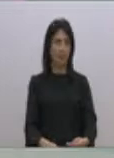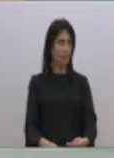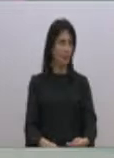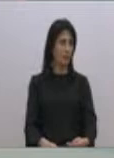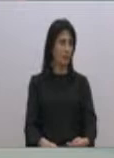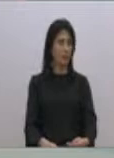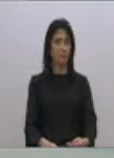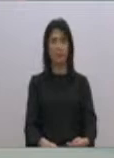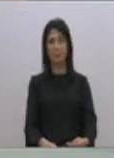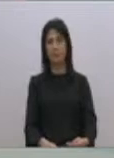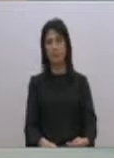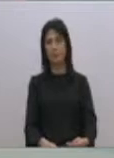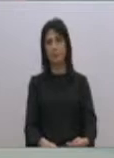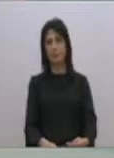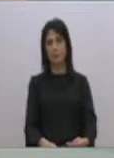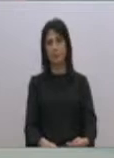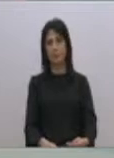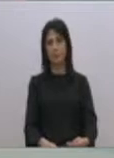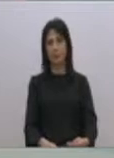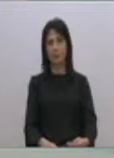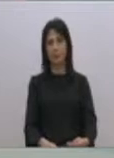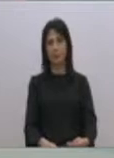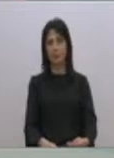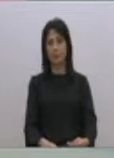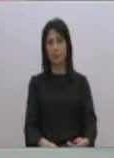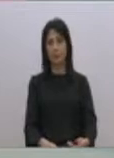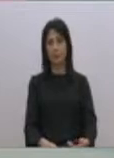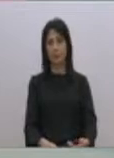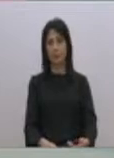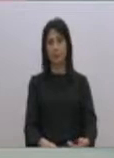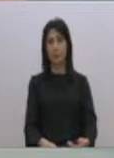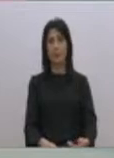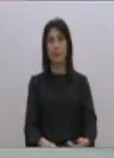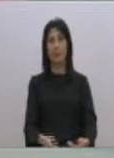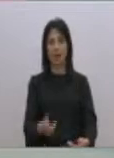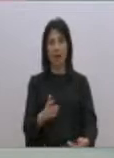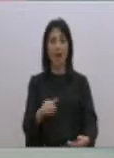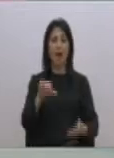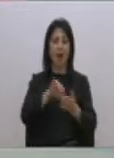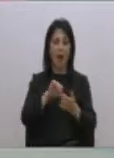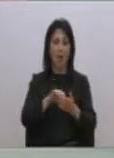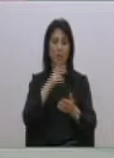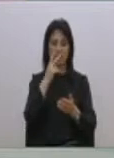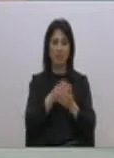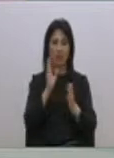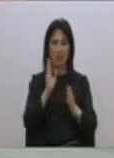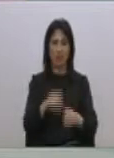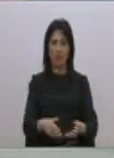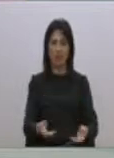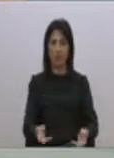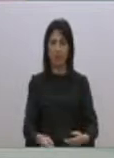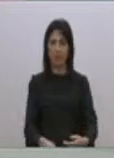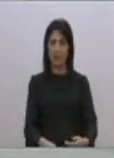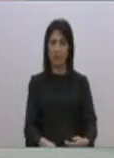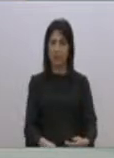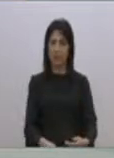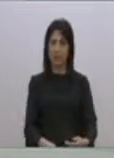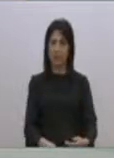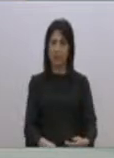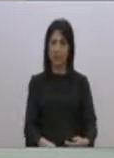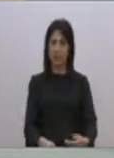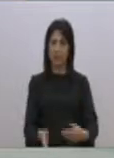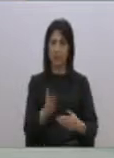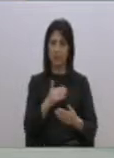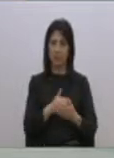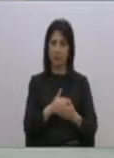Că au tăiat amar cortezii, ce kit cu gard. Ti bătu, a, damos plaze, heli ce gili, atunci da, ti bătu. Şem